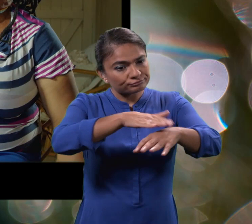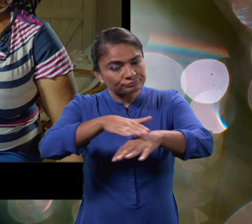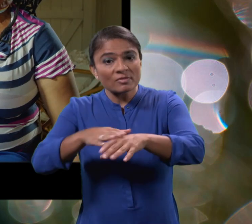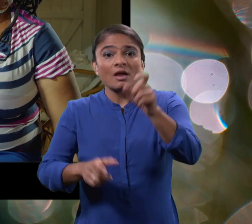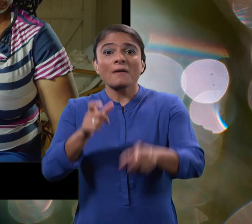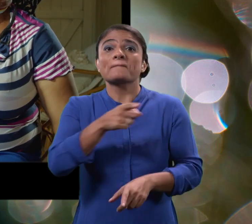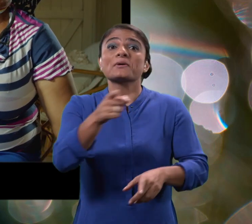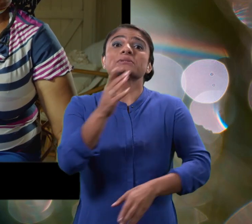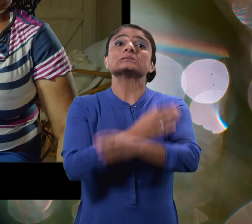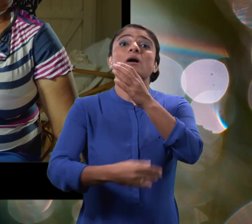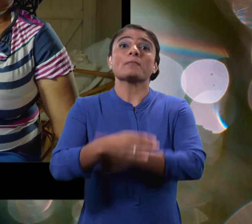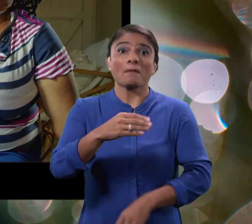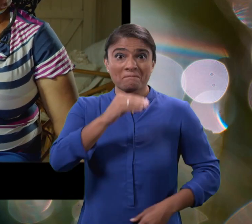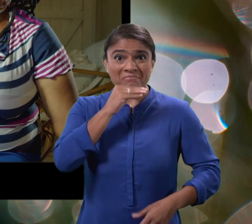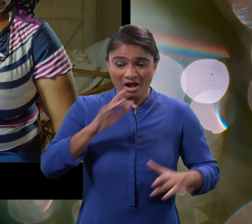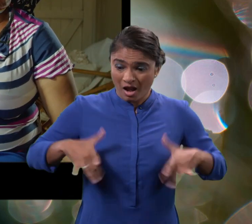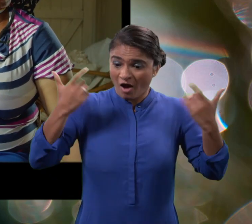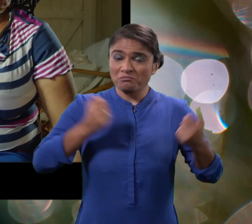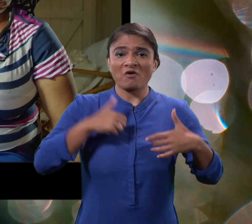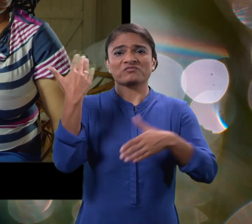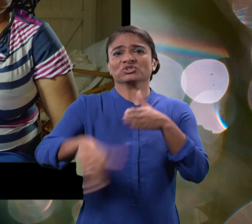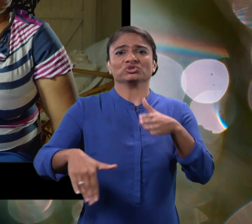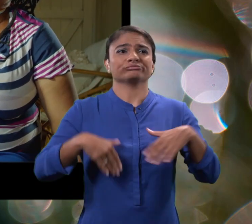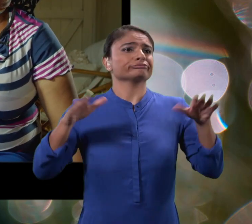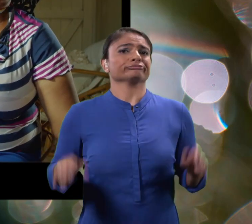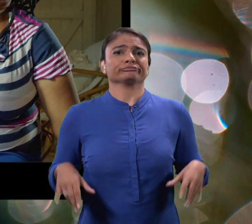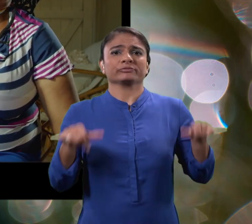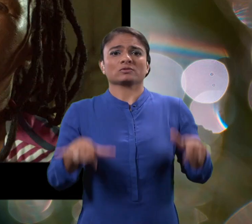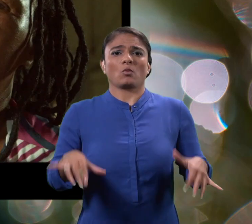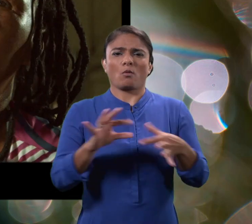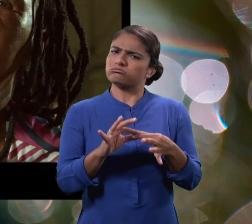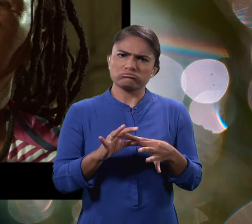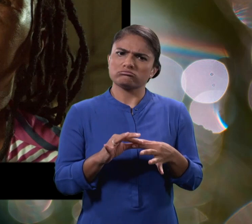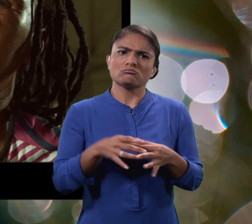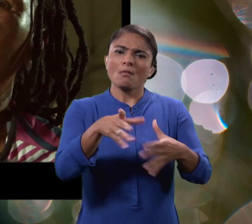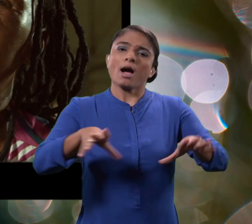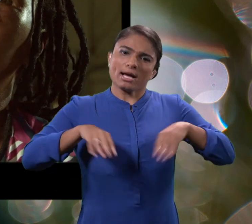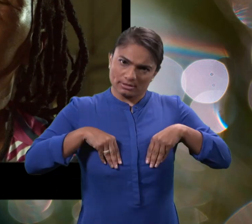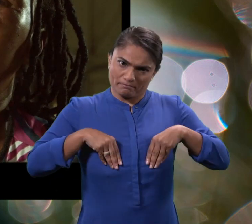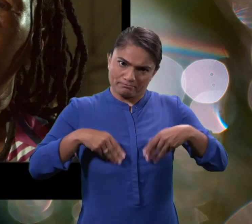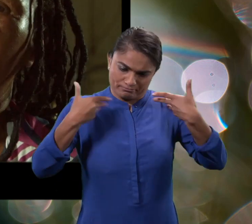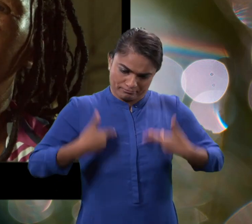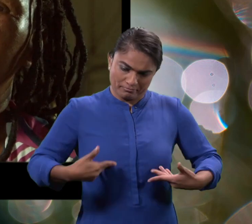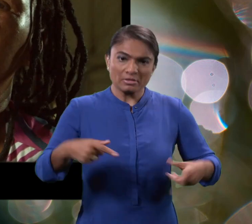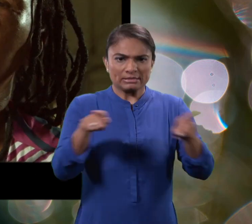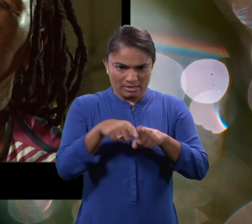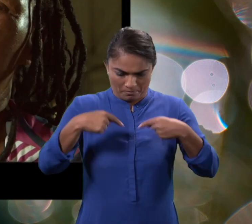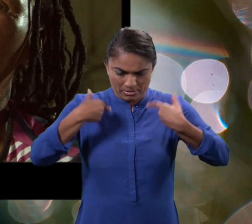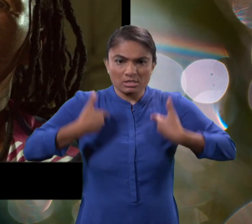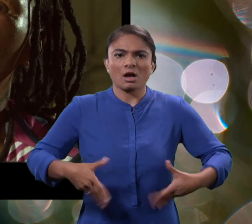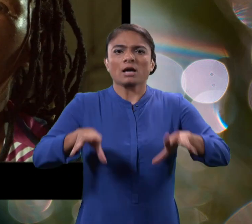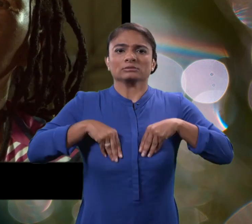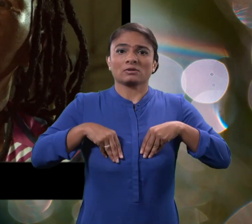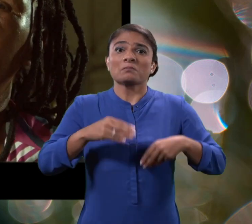abantu ndiyabaxelela, akuphelanga bomi xa sinjena. Mabandamkele nam ndiyabamkela,